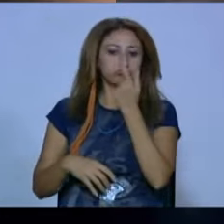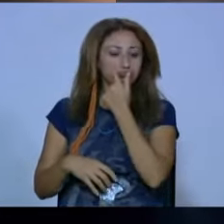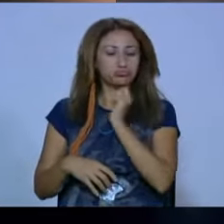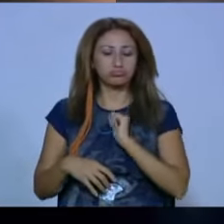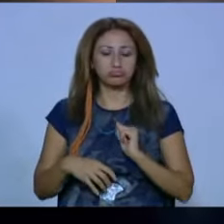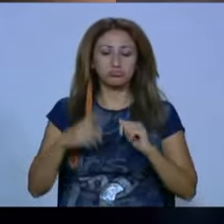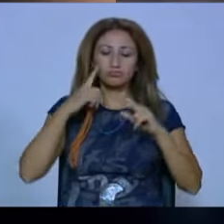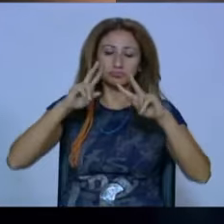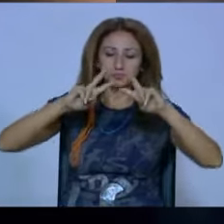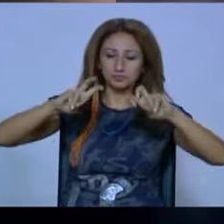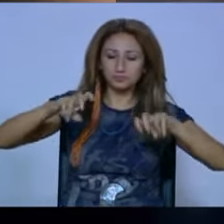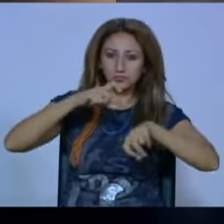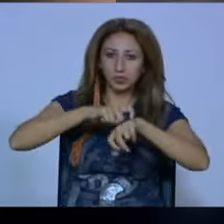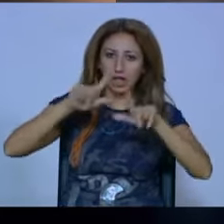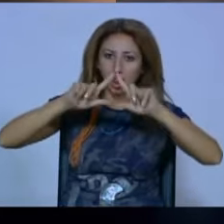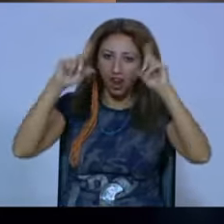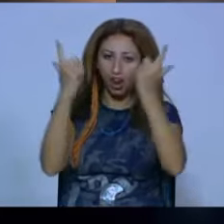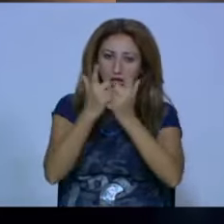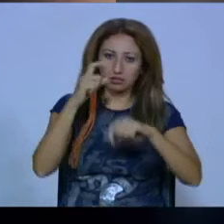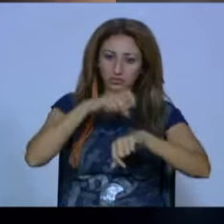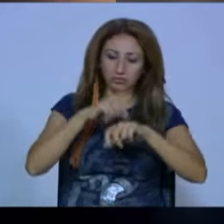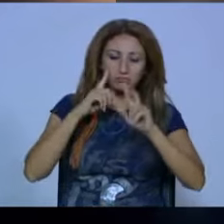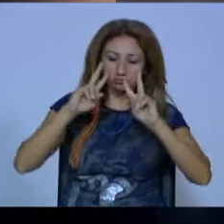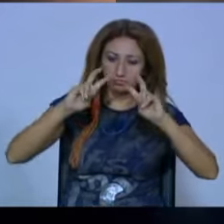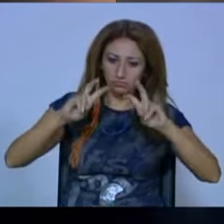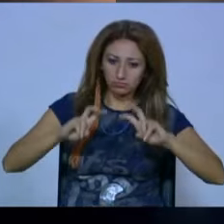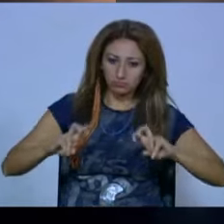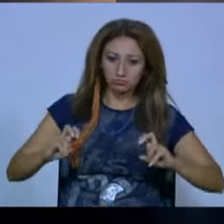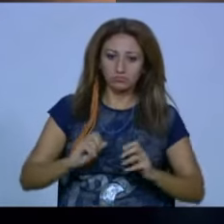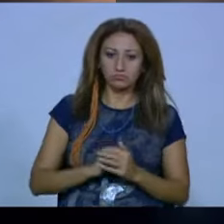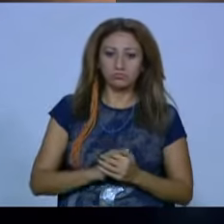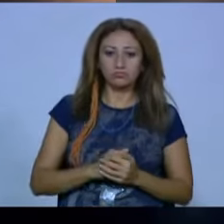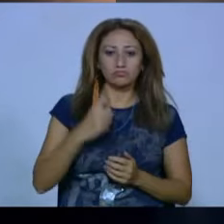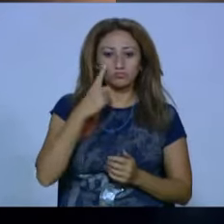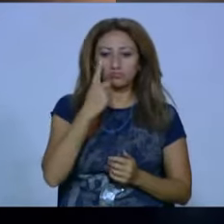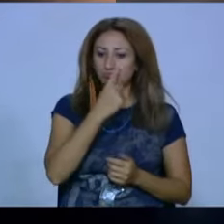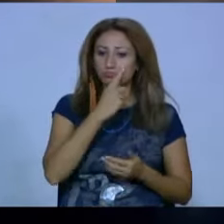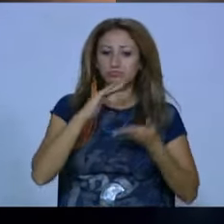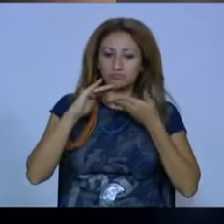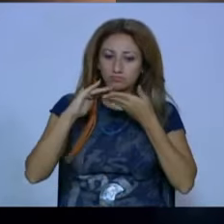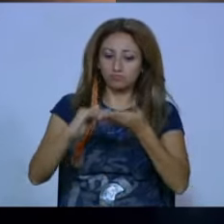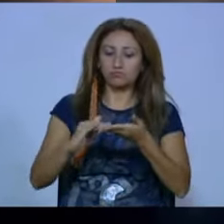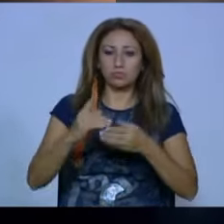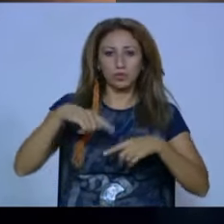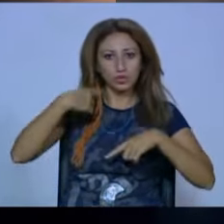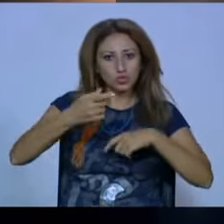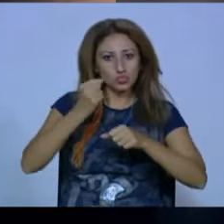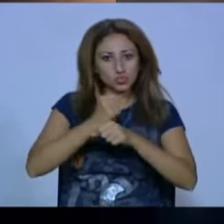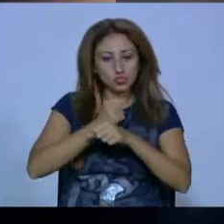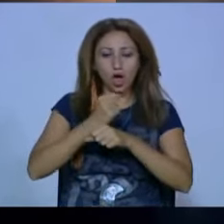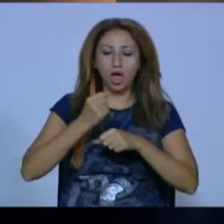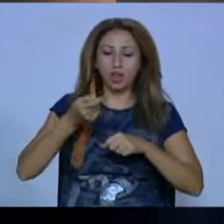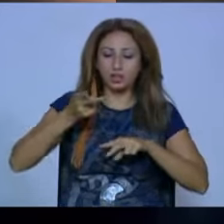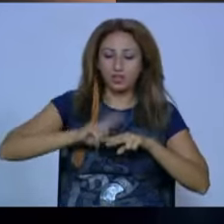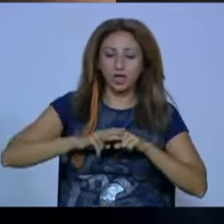وهيتعرض على اللجنة الطبية إن شاء الله، واللي محتاجه هنعمله له عشان إن شاء الله يرجع يشتغل ويتحرك